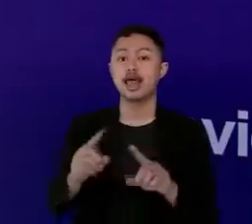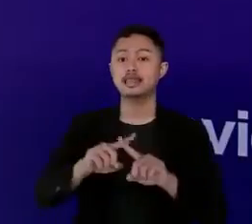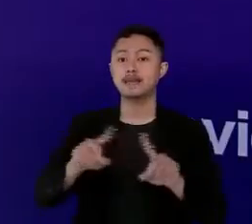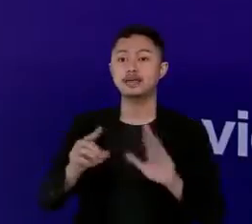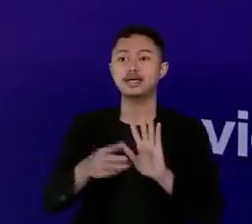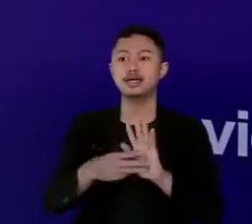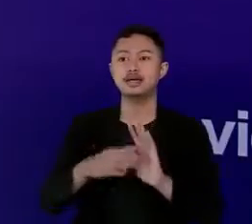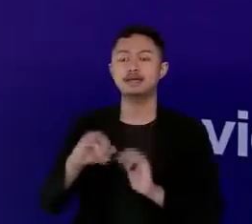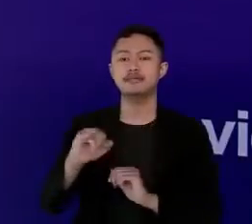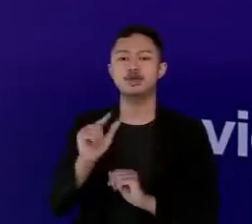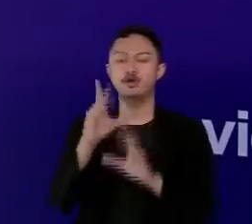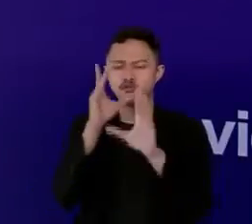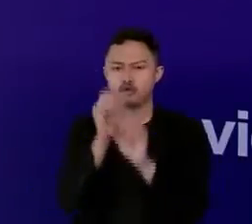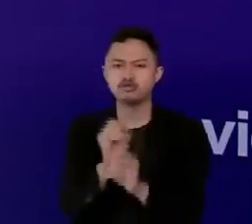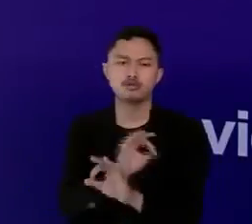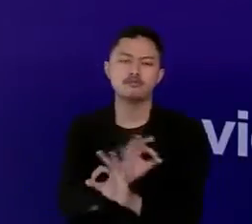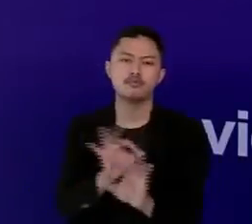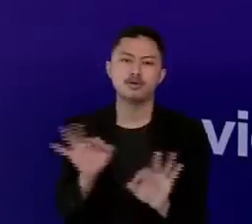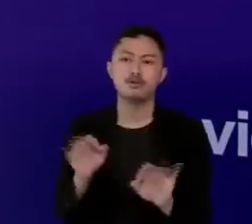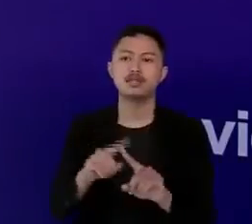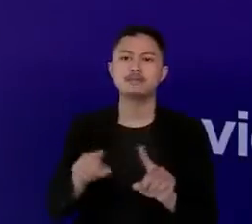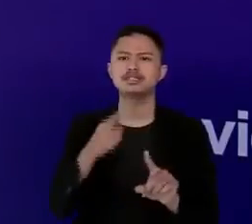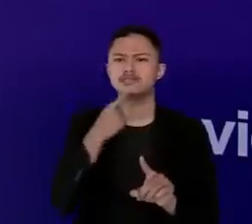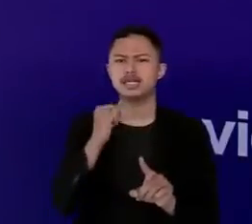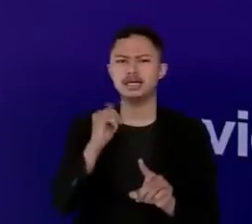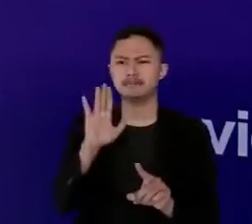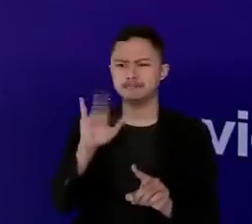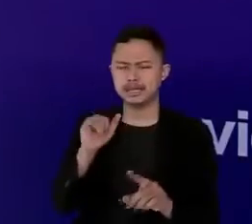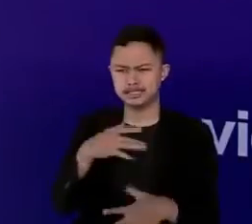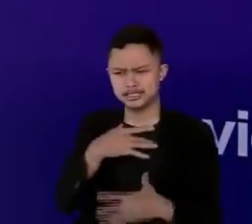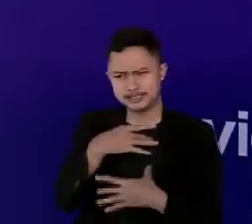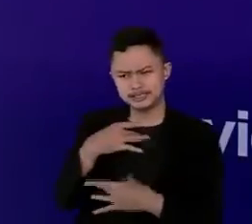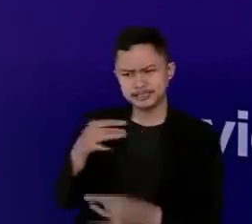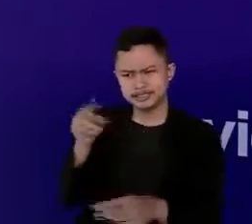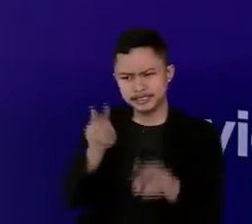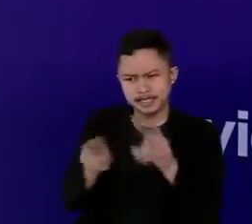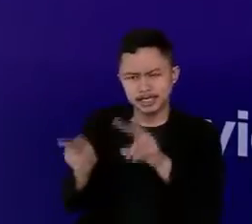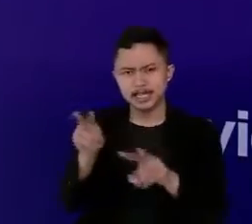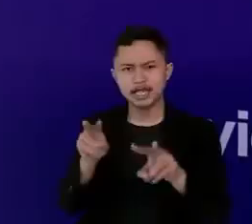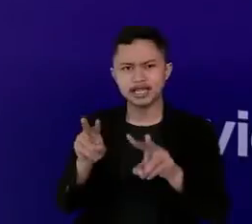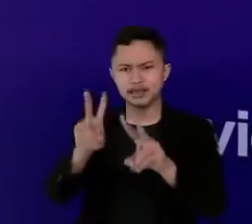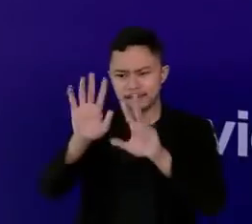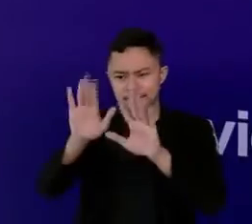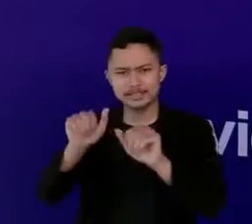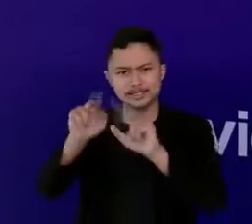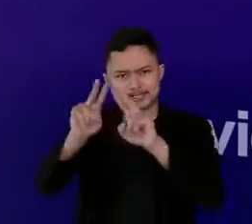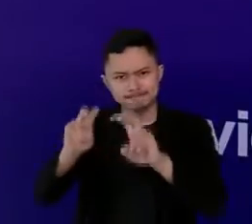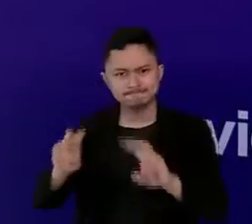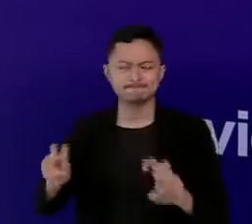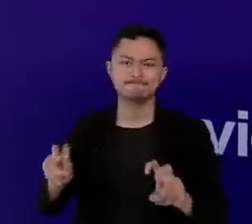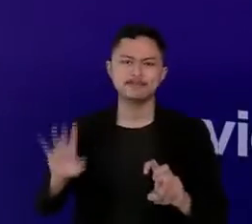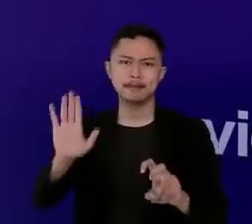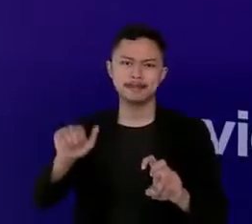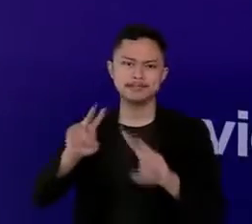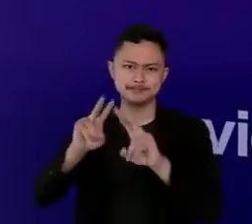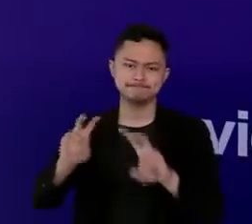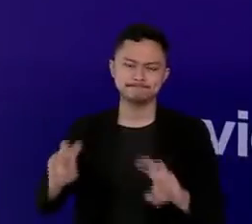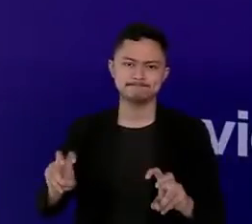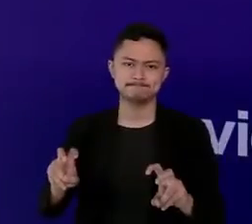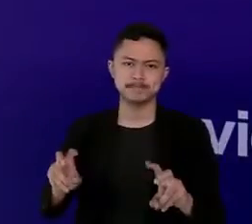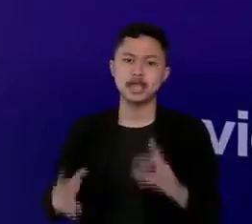masih belum variant of consent tapi masih variant of Interest baru menjadi perhatian dan sedang ditelaah Walaupun